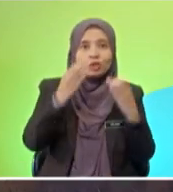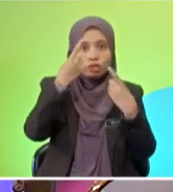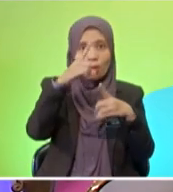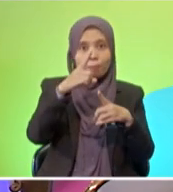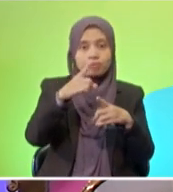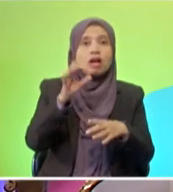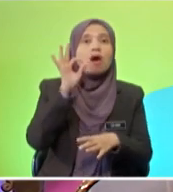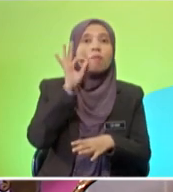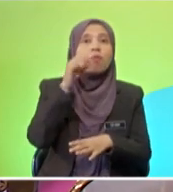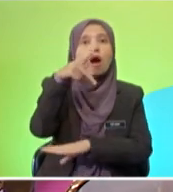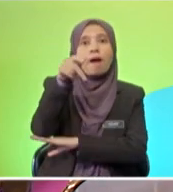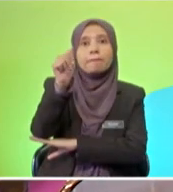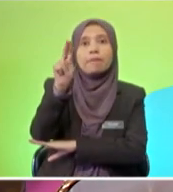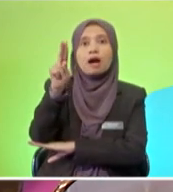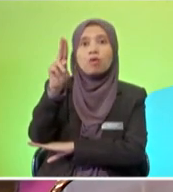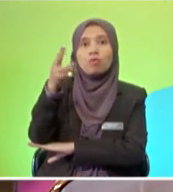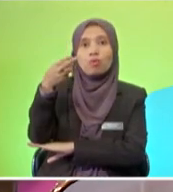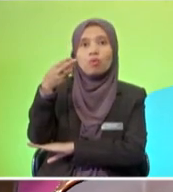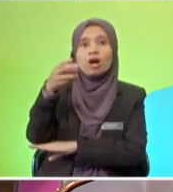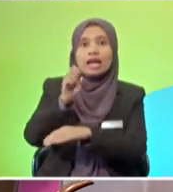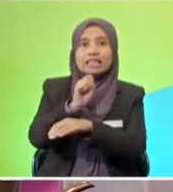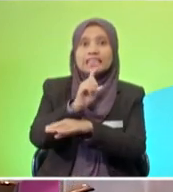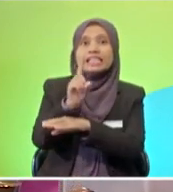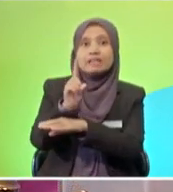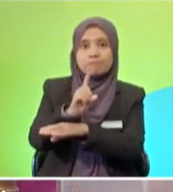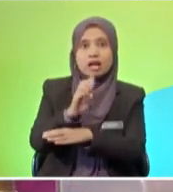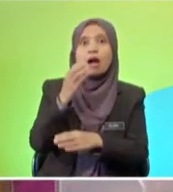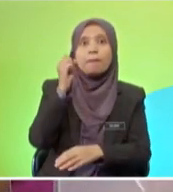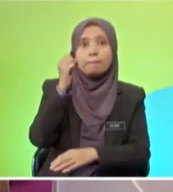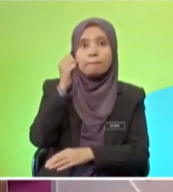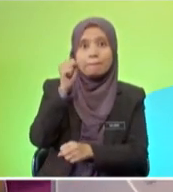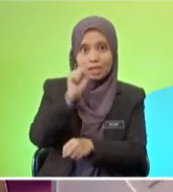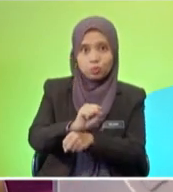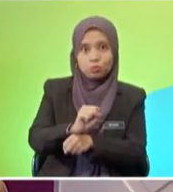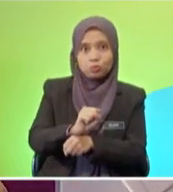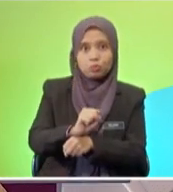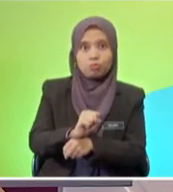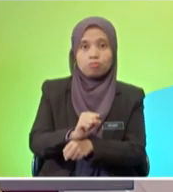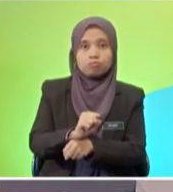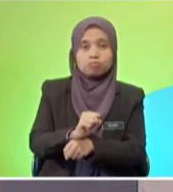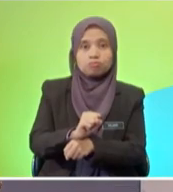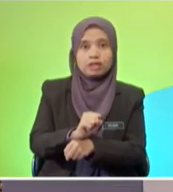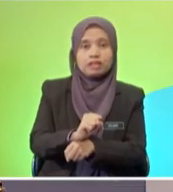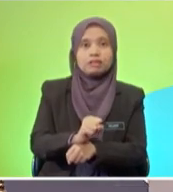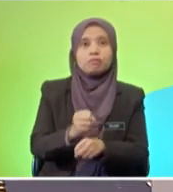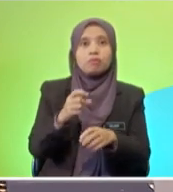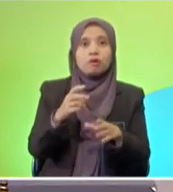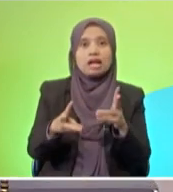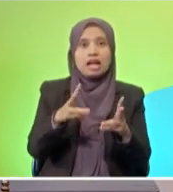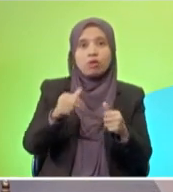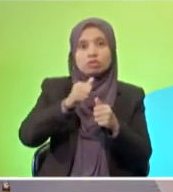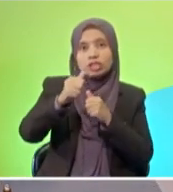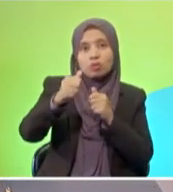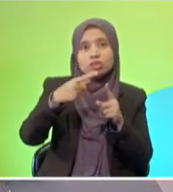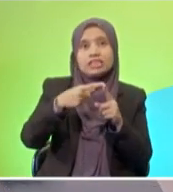buah Pauh delima batu anak sembilan di tapak tangan Walau jauh di negeri